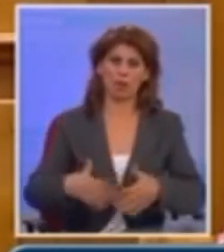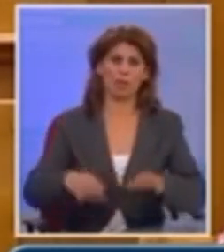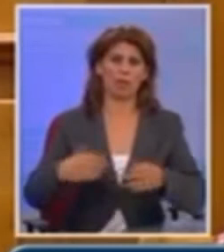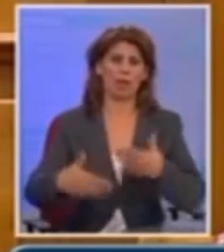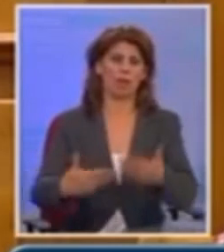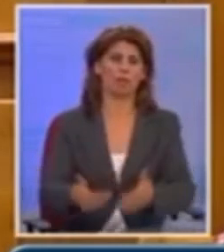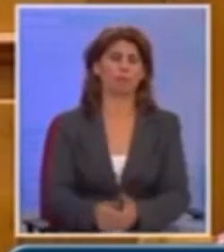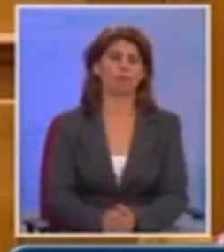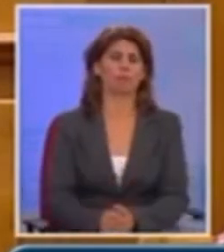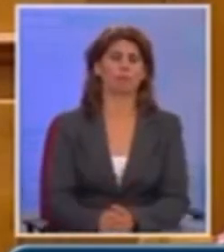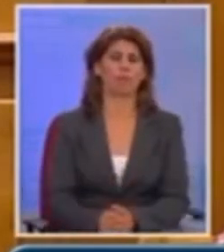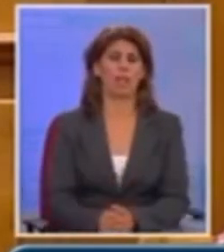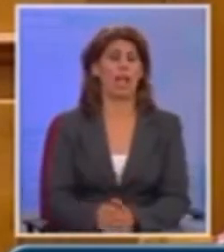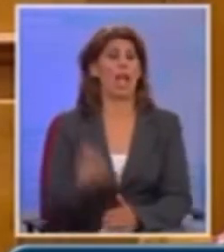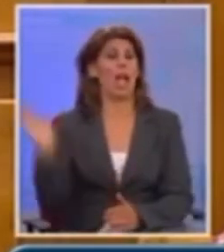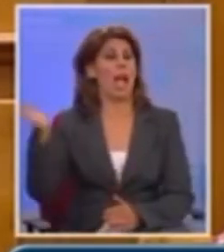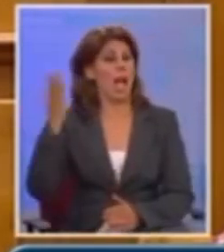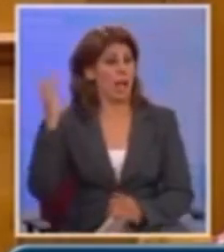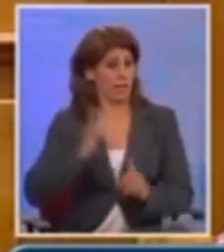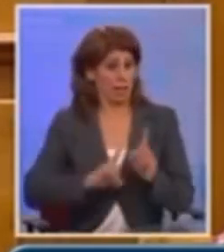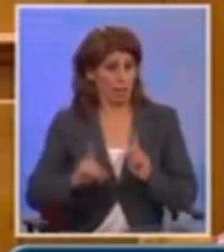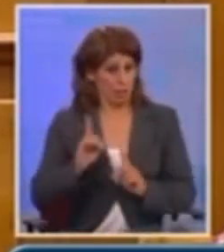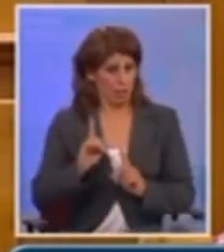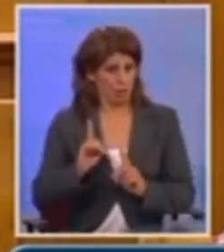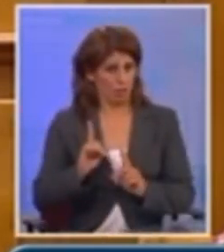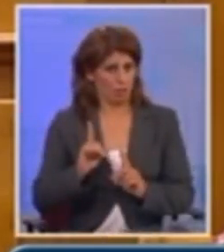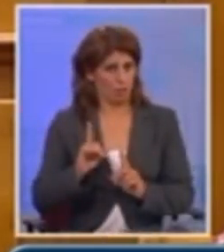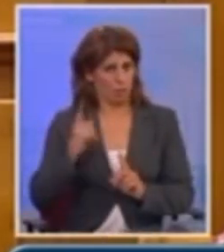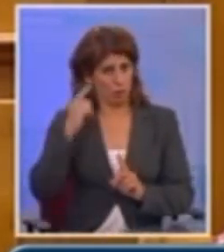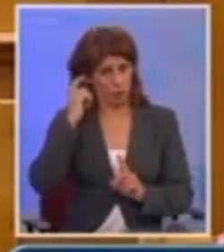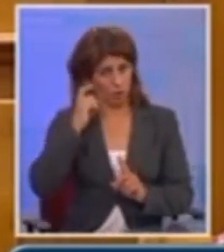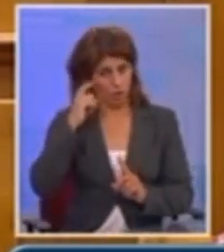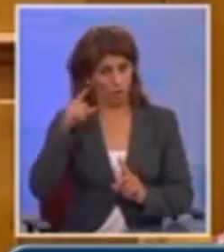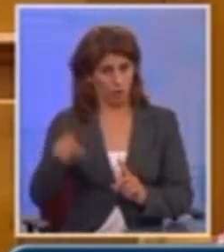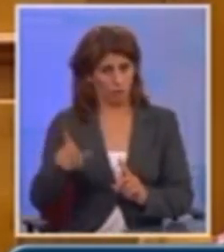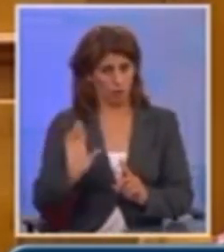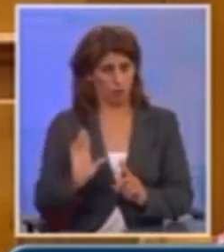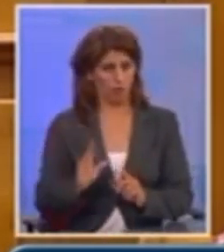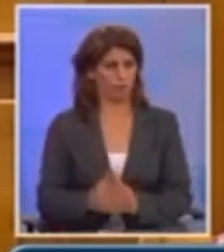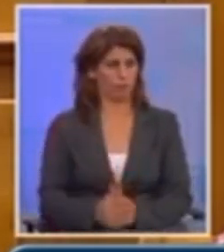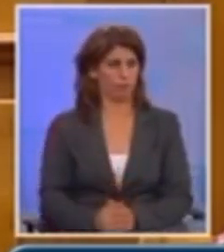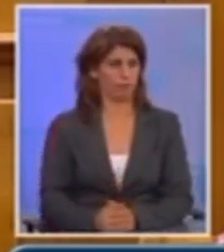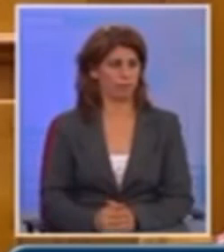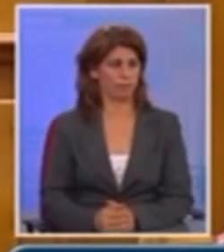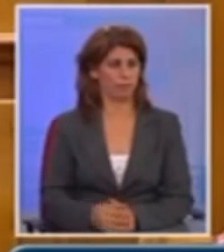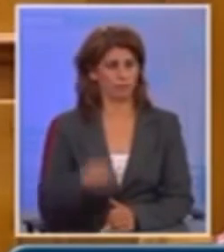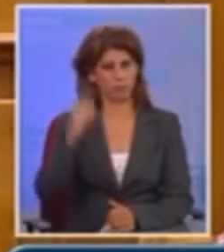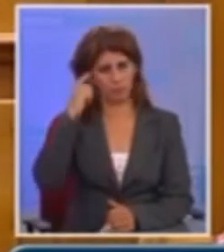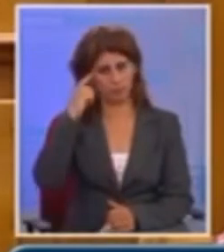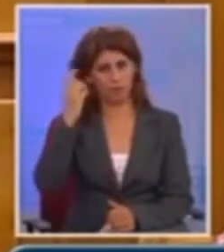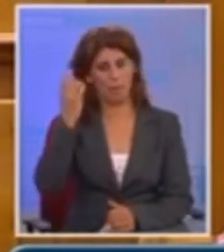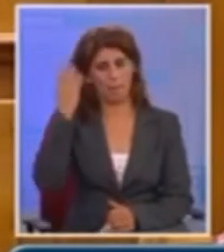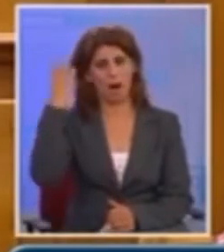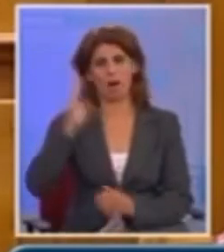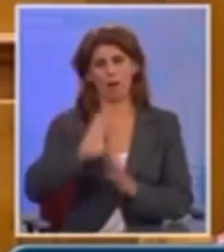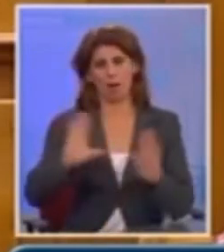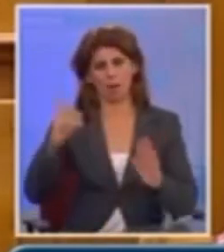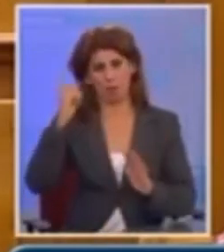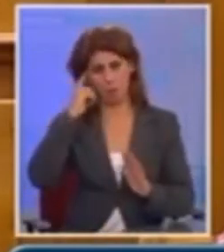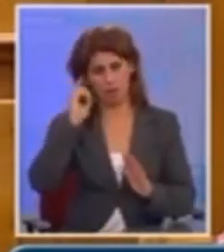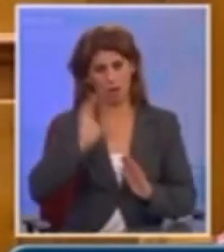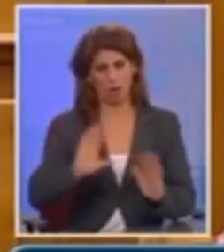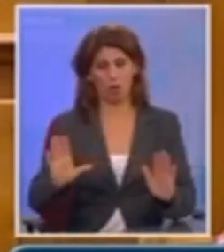δρομολογηθεί. Εάν κάποιοι το διανοούνται αυτό, να το βγάλουν από το μυαλό